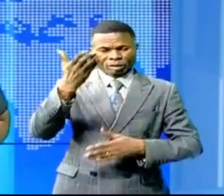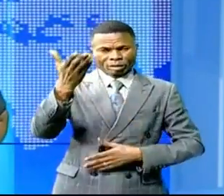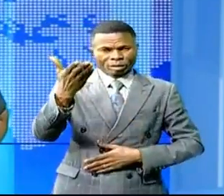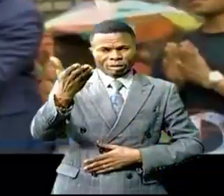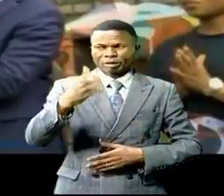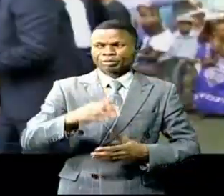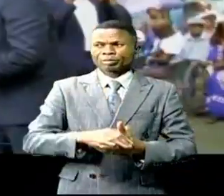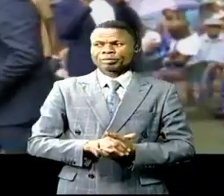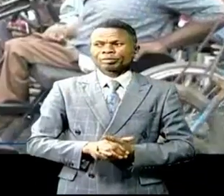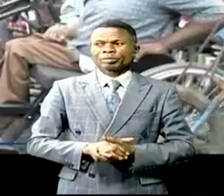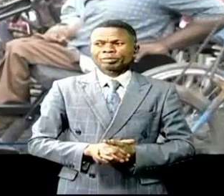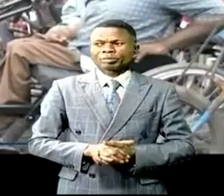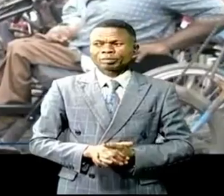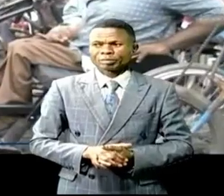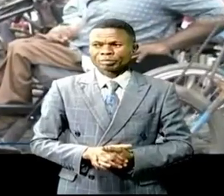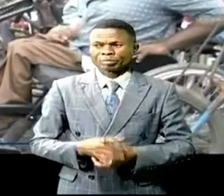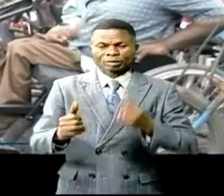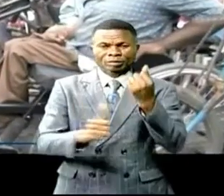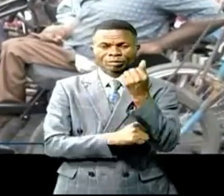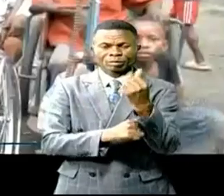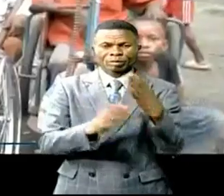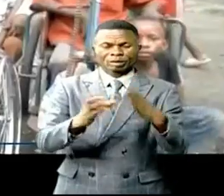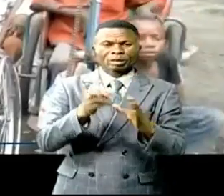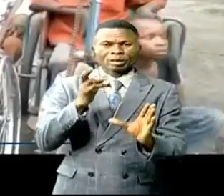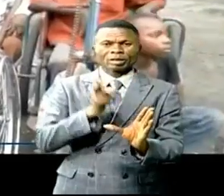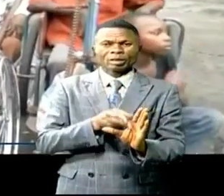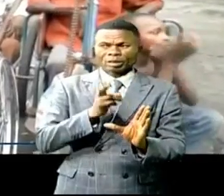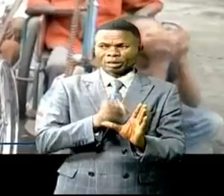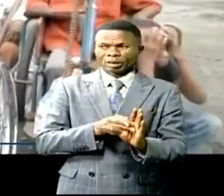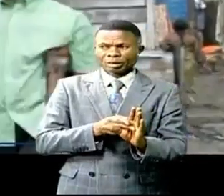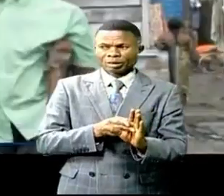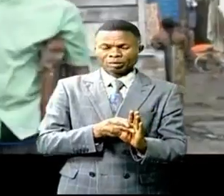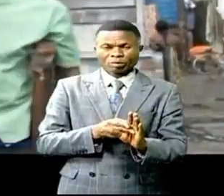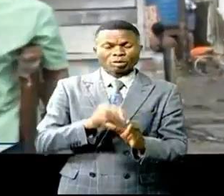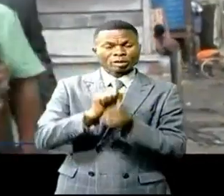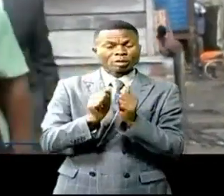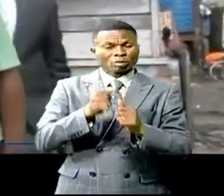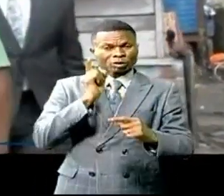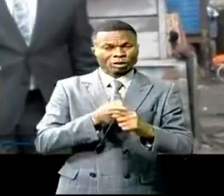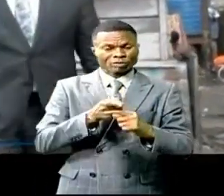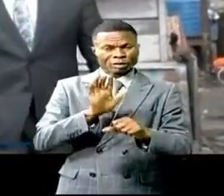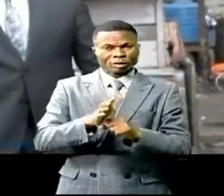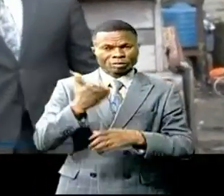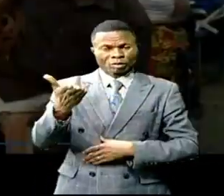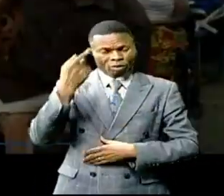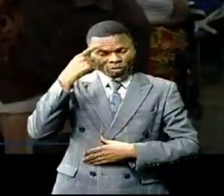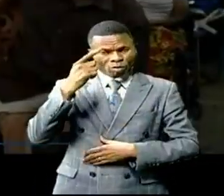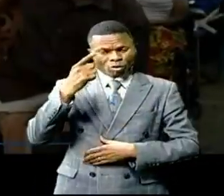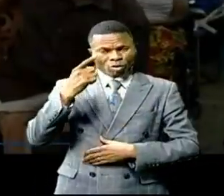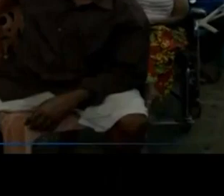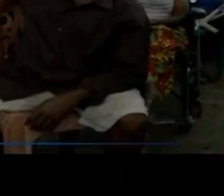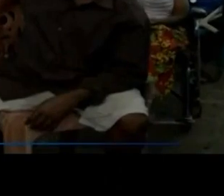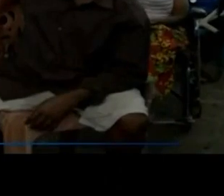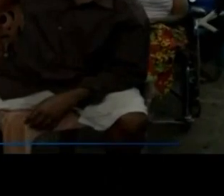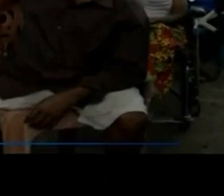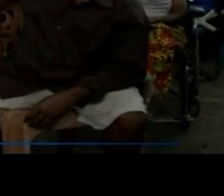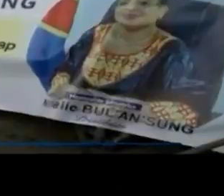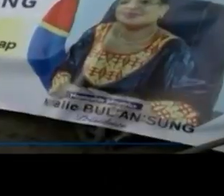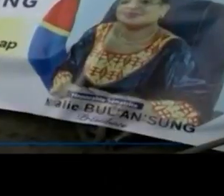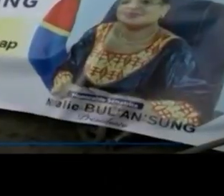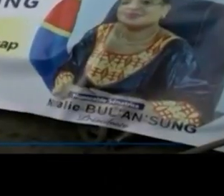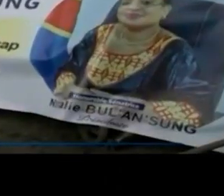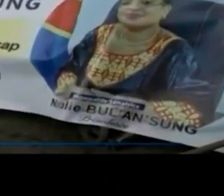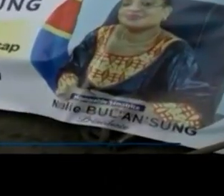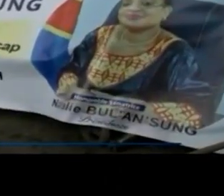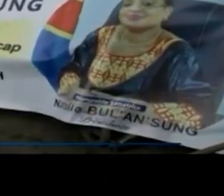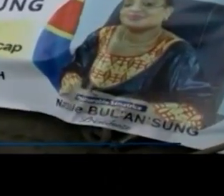Mata. Les personnes vivant avec handicap éprouvent d'énormes difficultés. Pour répondre présent à l'appel des solidarités